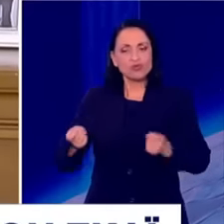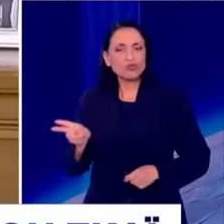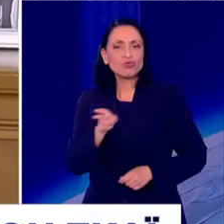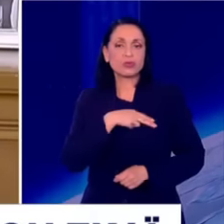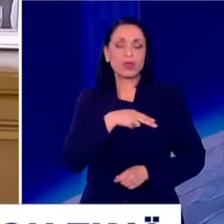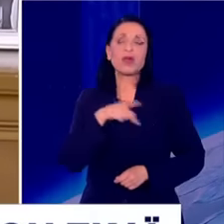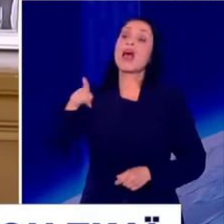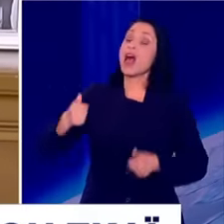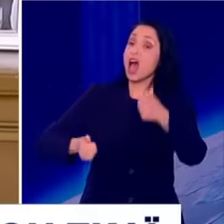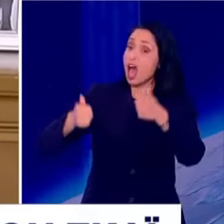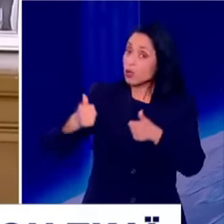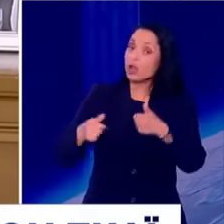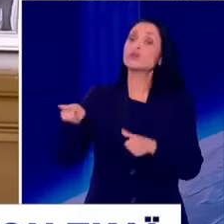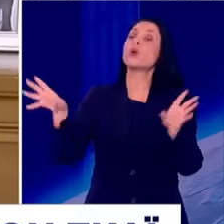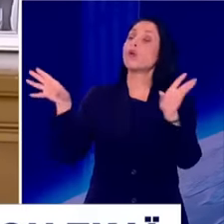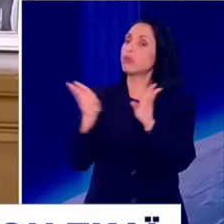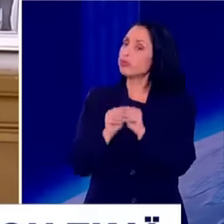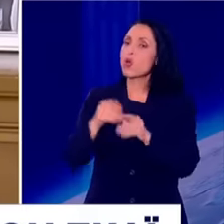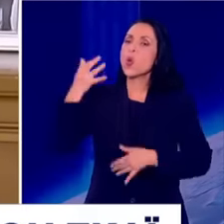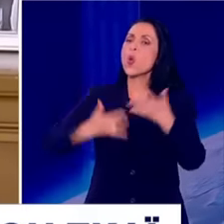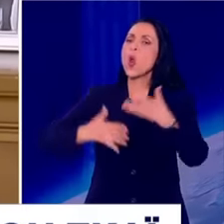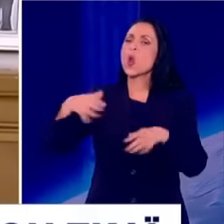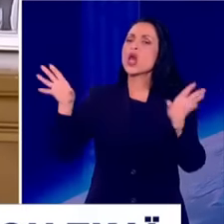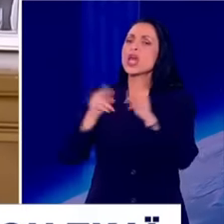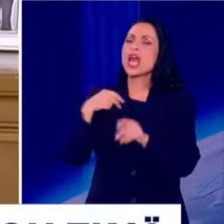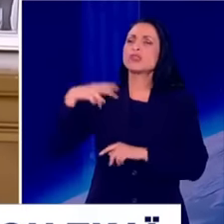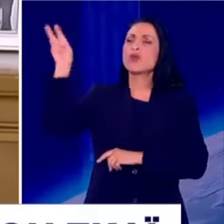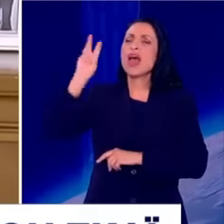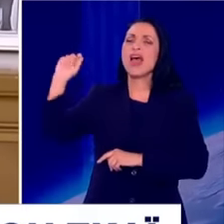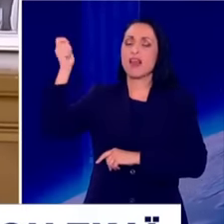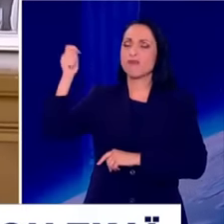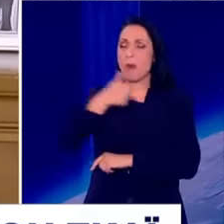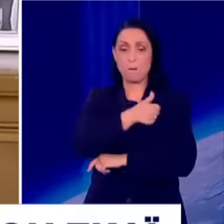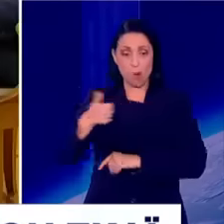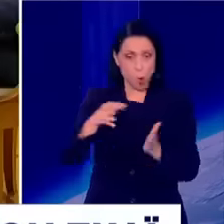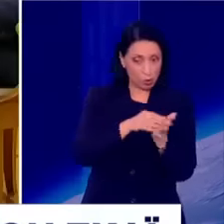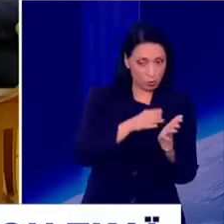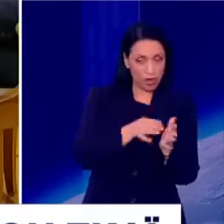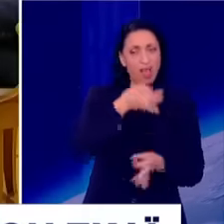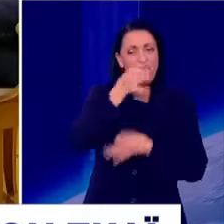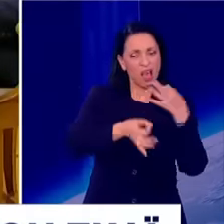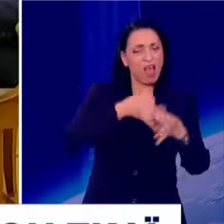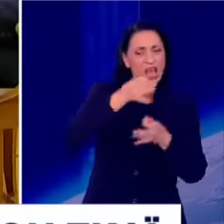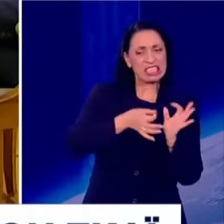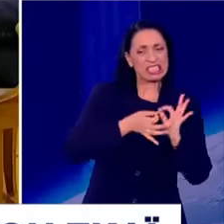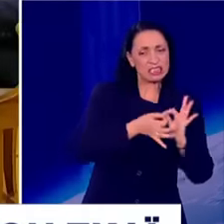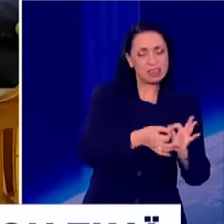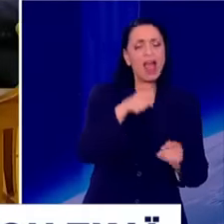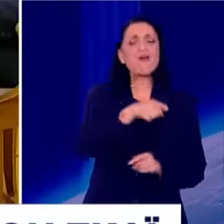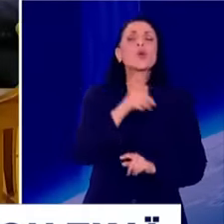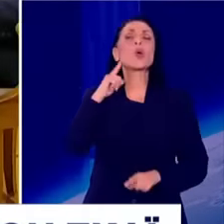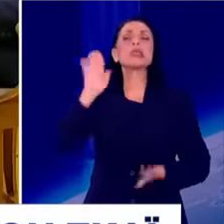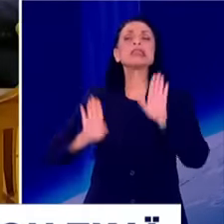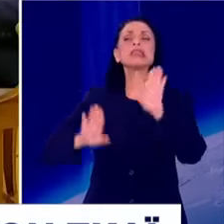λειτουργήσε, κυρία Κοσιόνη, και στο λογαριασμό του ηλεκτρικού ρεύματος. Διότι μιλάμε πολύ για το σούπερ μάρκετ, αλλά το σούπερ μάρκετ στατιστικά είναι το 22%